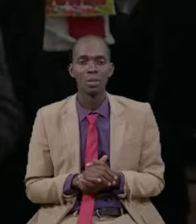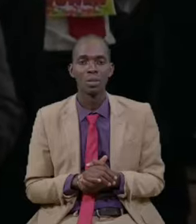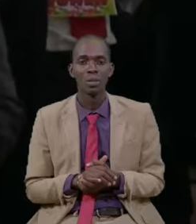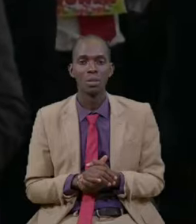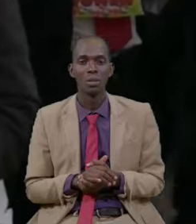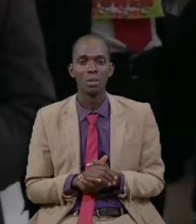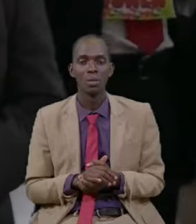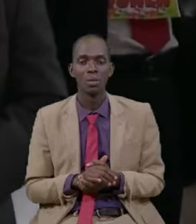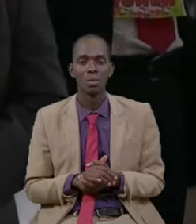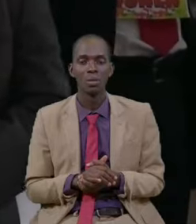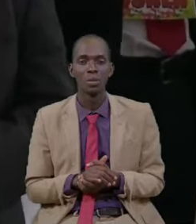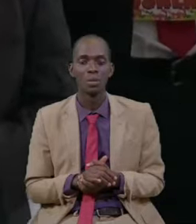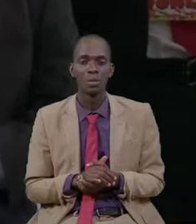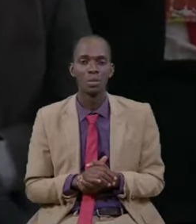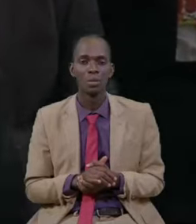Nourris-les.